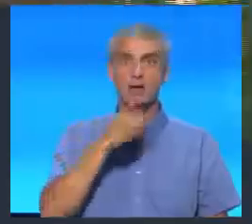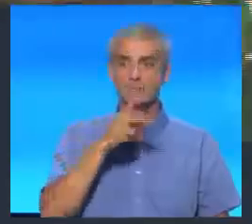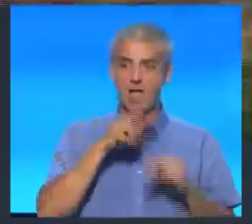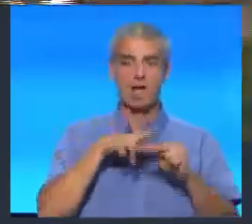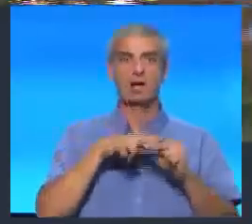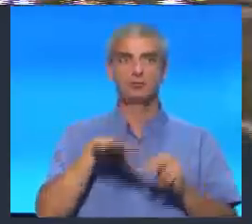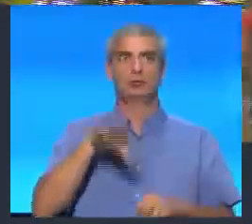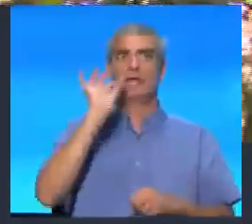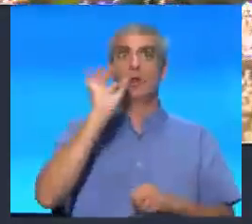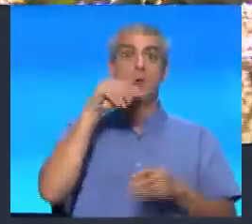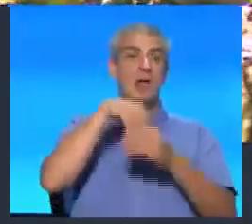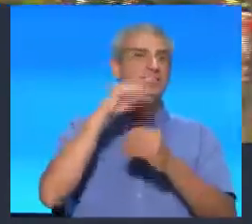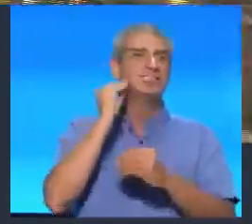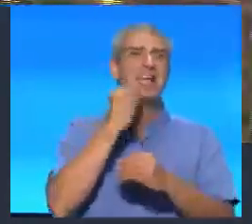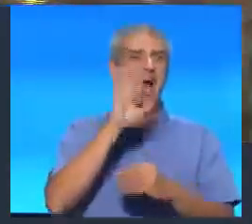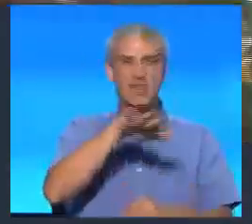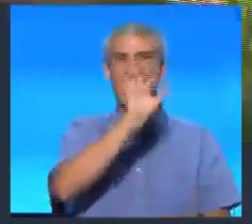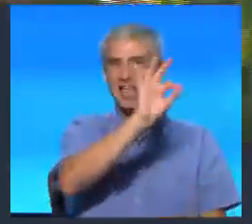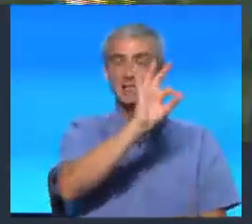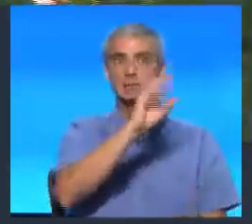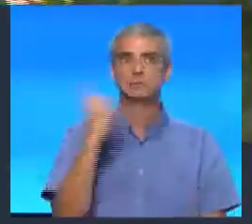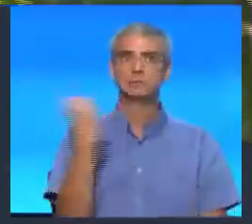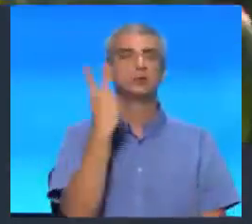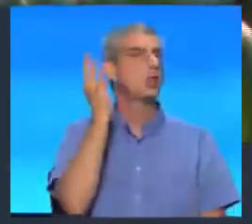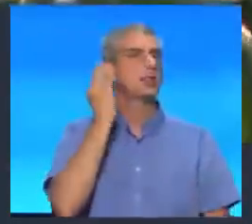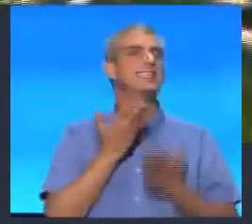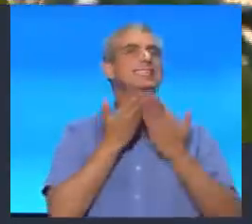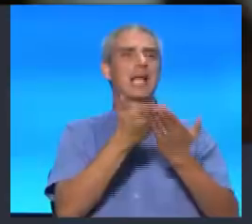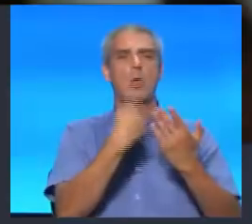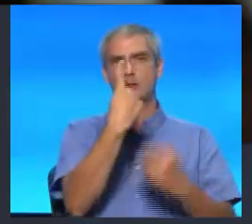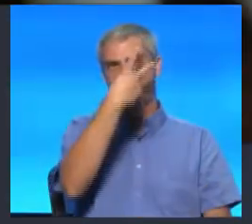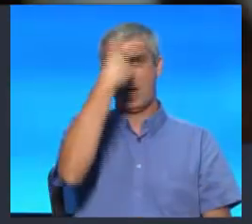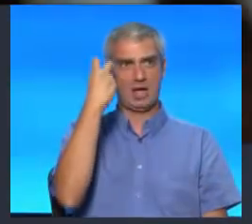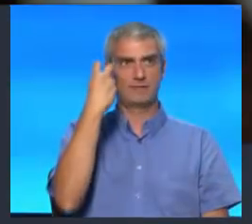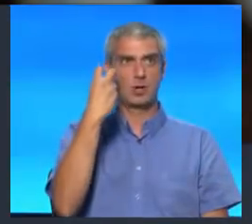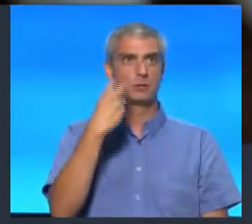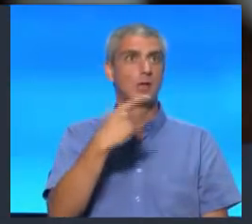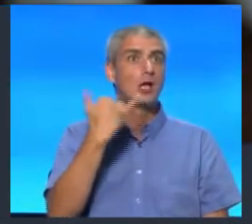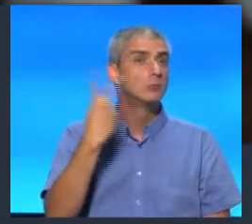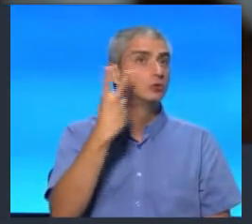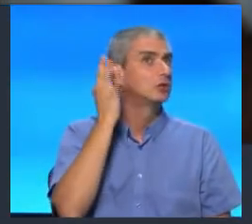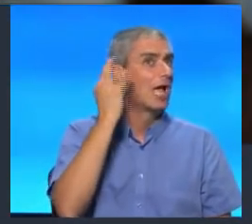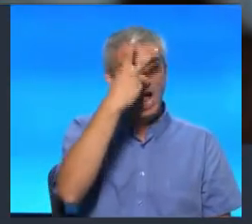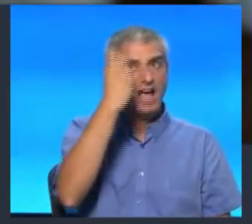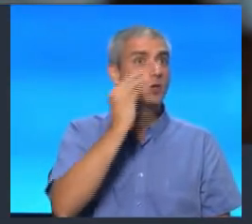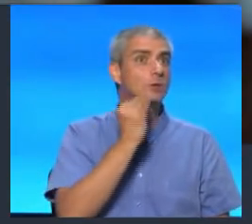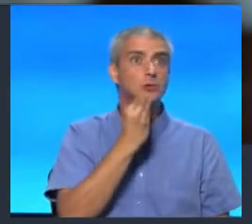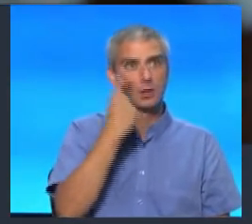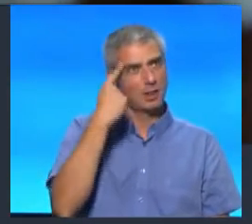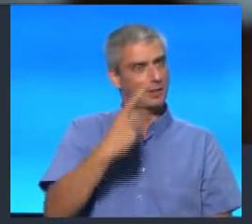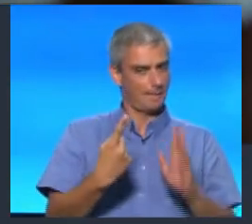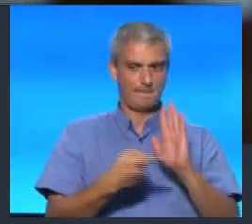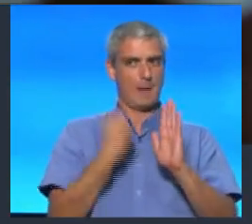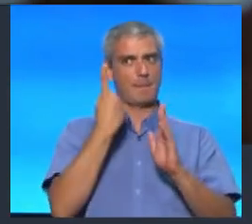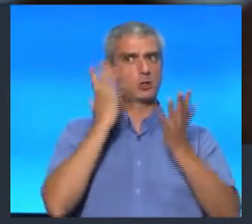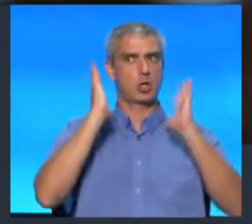שגילו שלצהרון של ילדיהם הגיעו שתי סייעות מהמגזר הערבי. היו היום שתי ערביות בצהרון, ולדעתי זו פעם אחת יותר